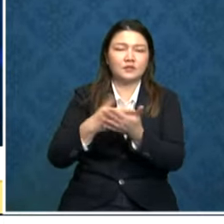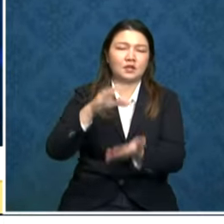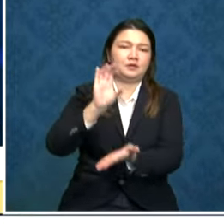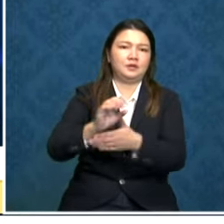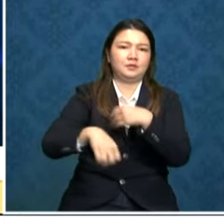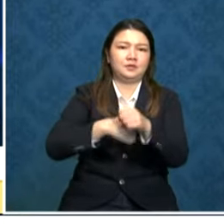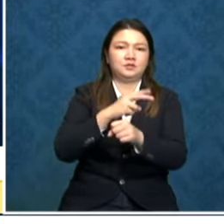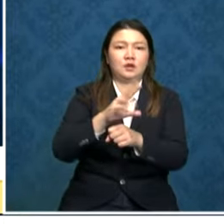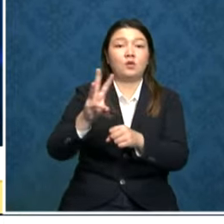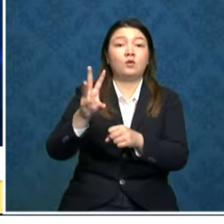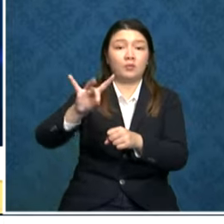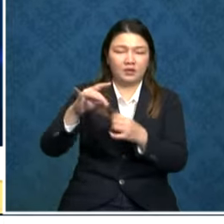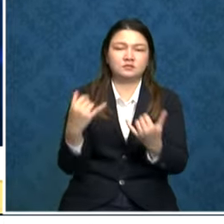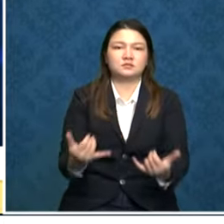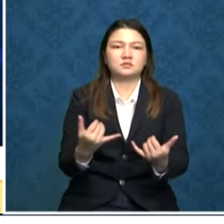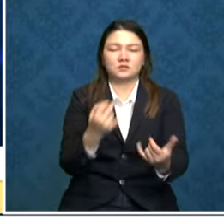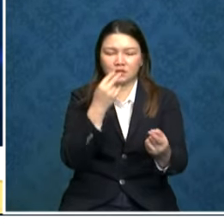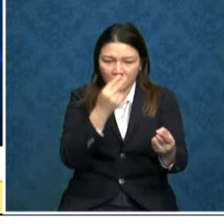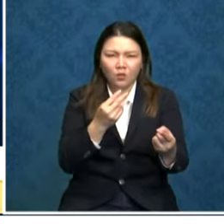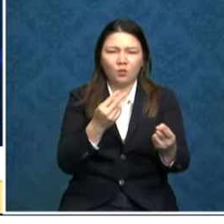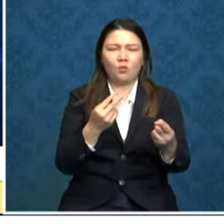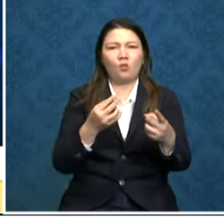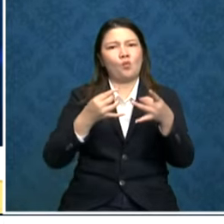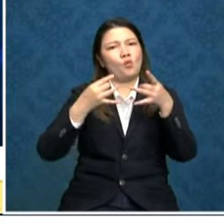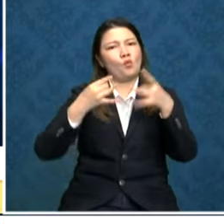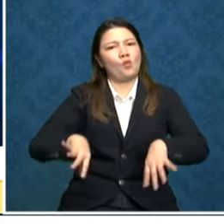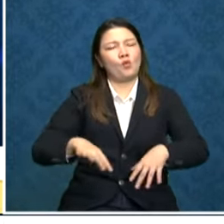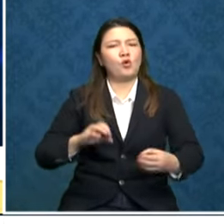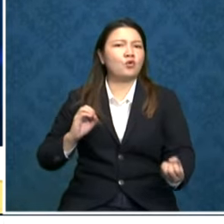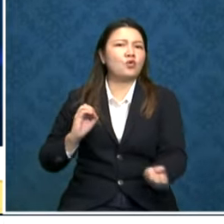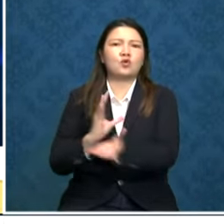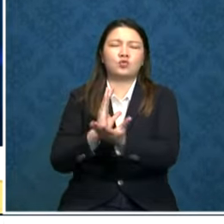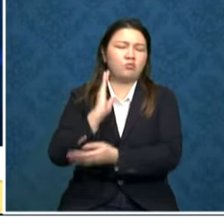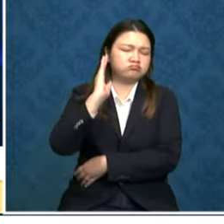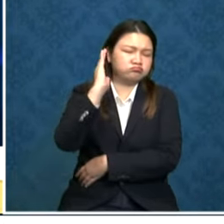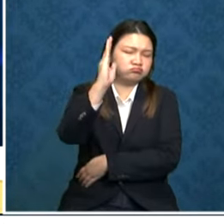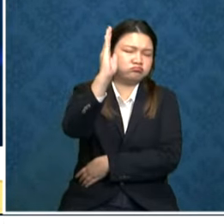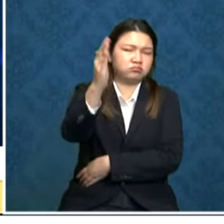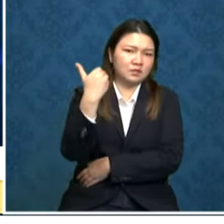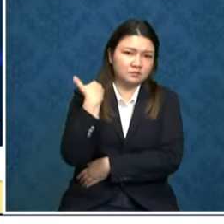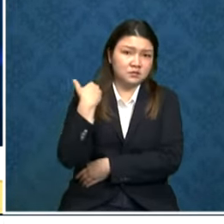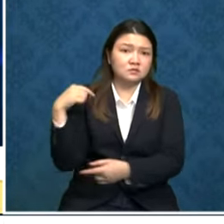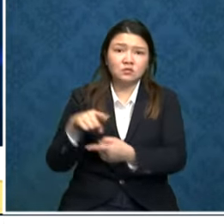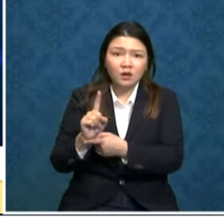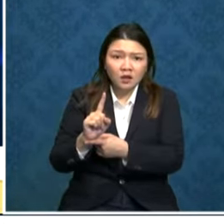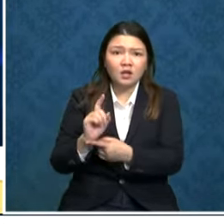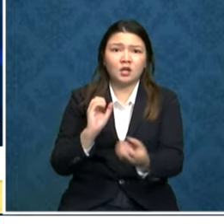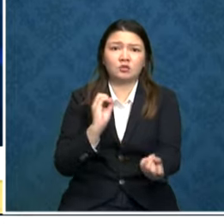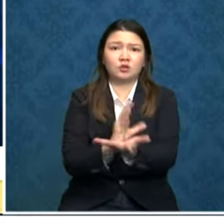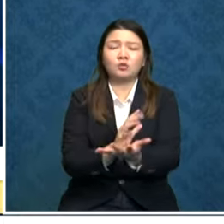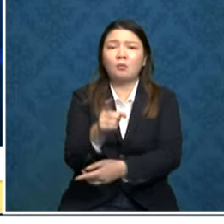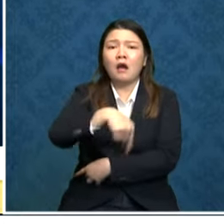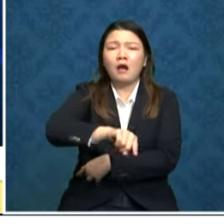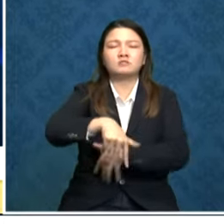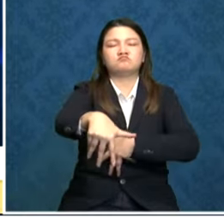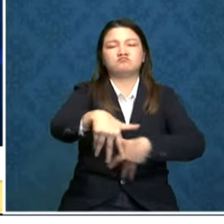จ่ายประจำปี 68นี้กำลังสร้างความเสี่ยงให้กับรัฐบาลชุดต่อๆไปและสร้างความเสี่ยงให้กับลูกหลาน